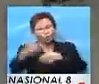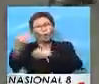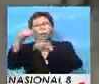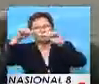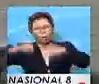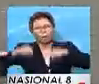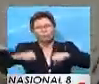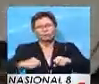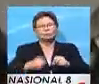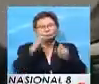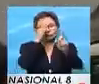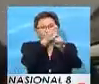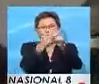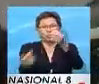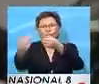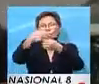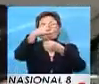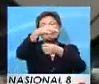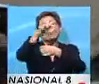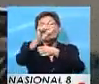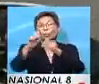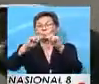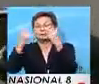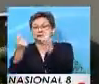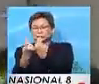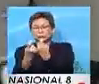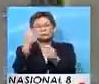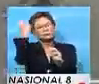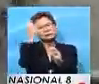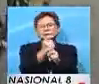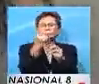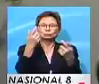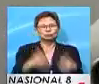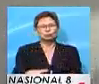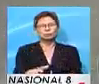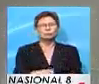mencapai sasaran penyertaan pasukan Pro yang telah pun